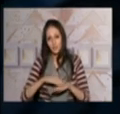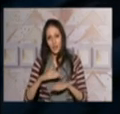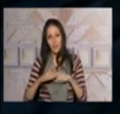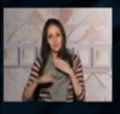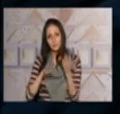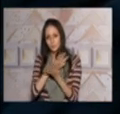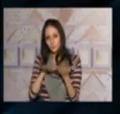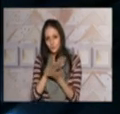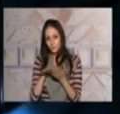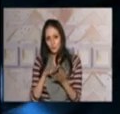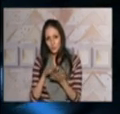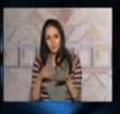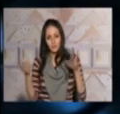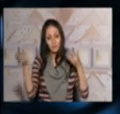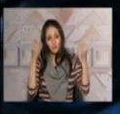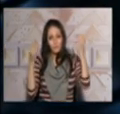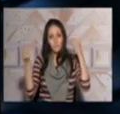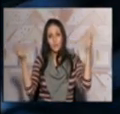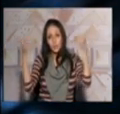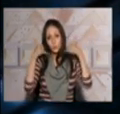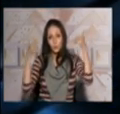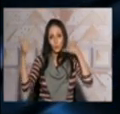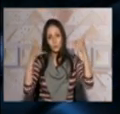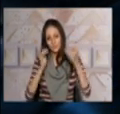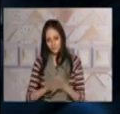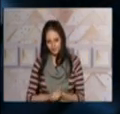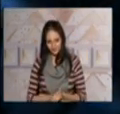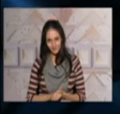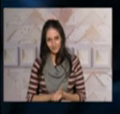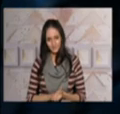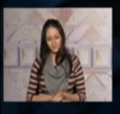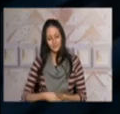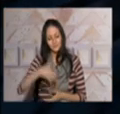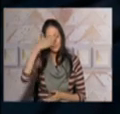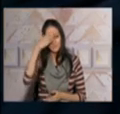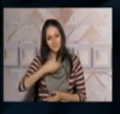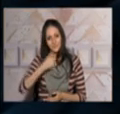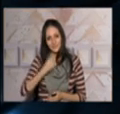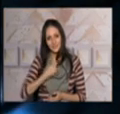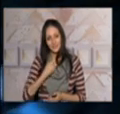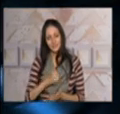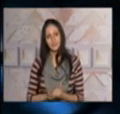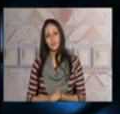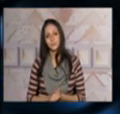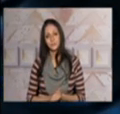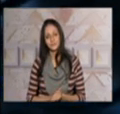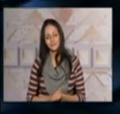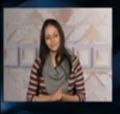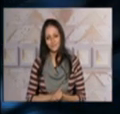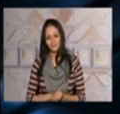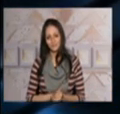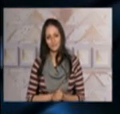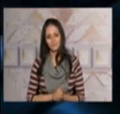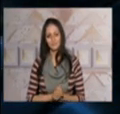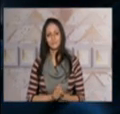او تكنولوجيه او ايا كانت. طيب يعني انا بشكر حضرتك يا فندم. شكرا الف